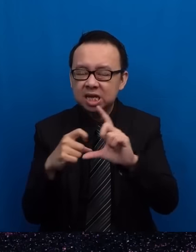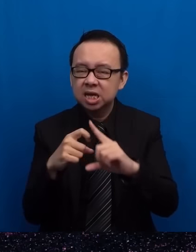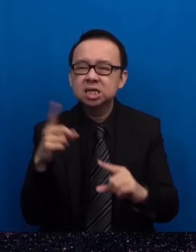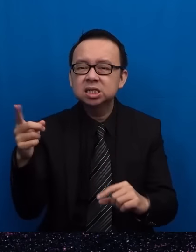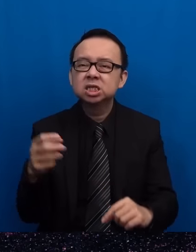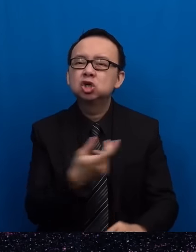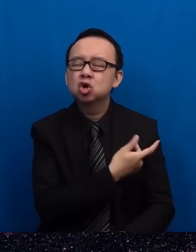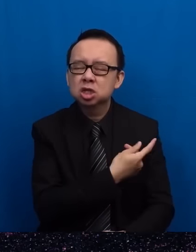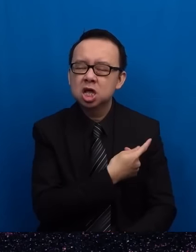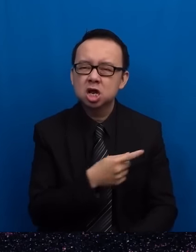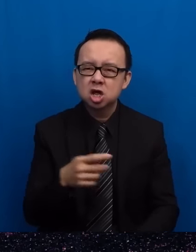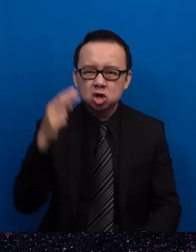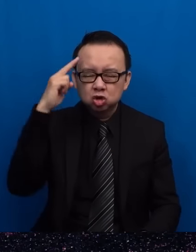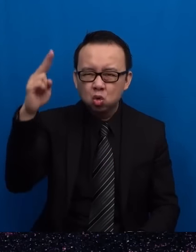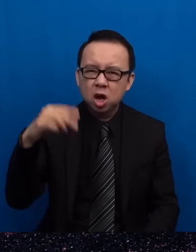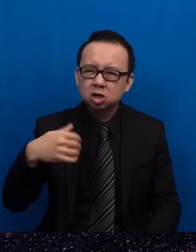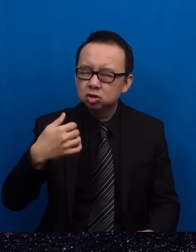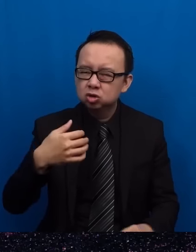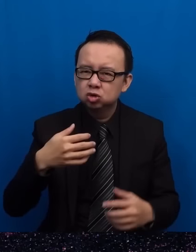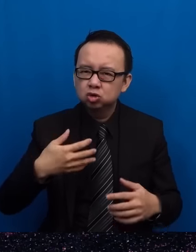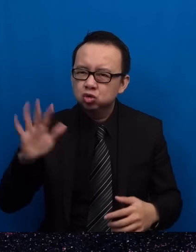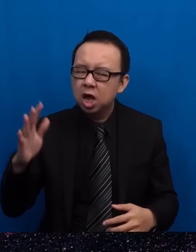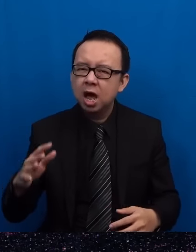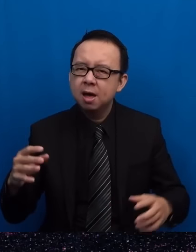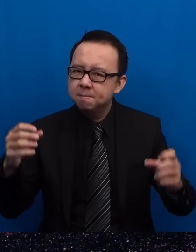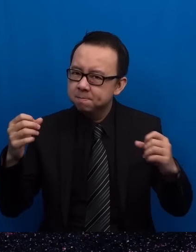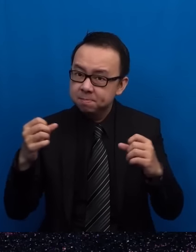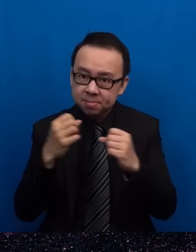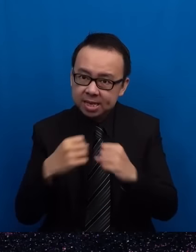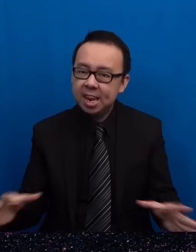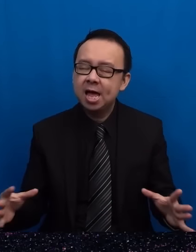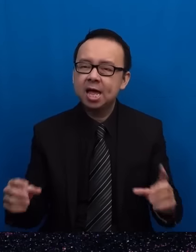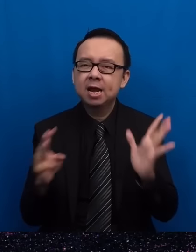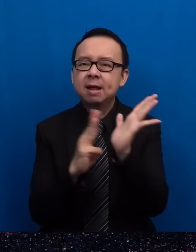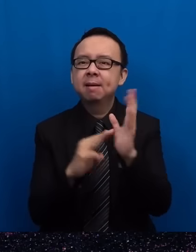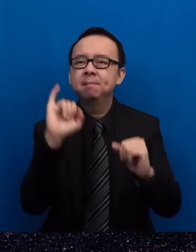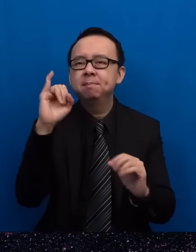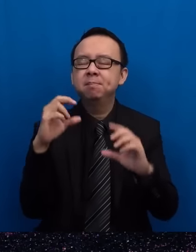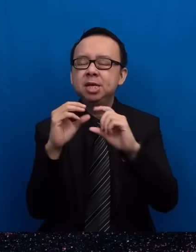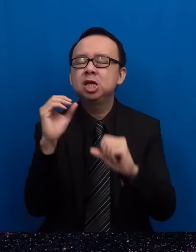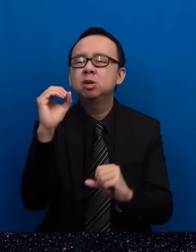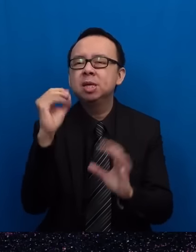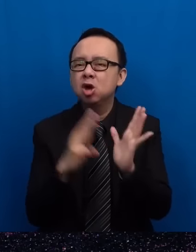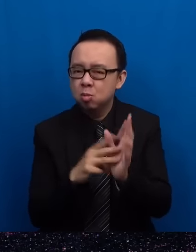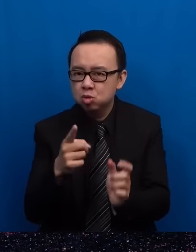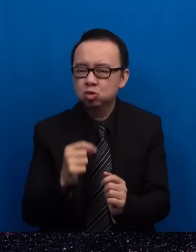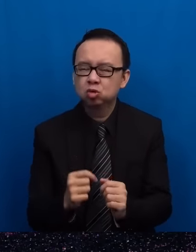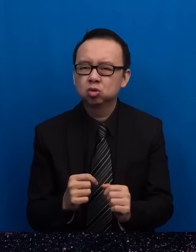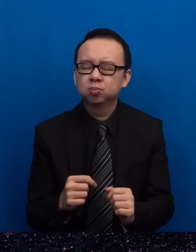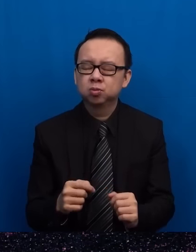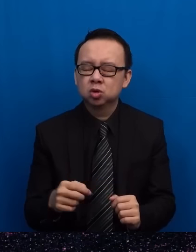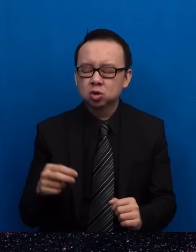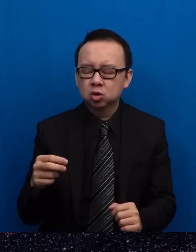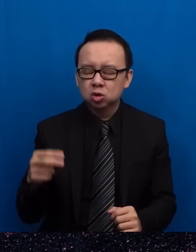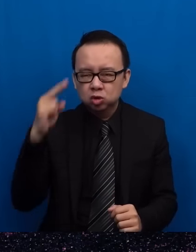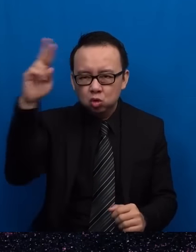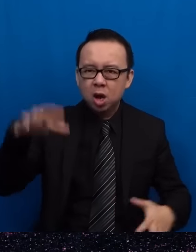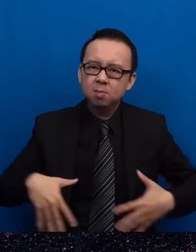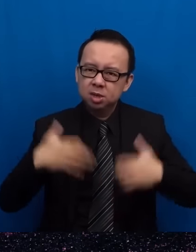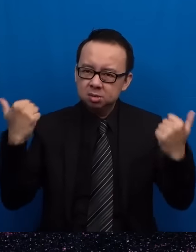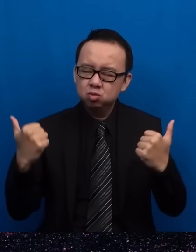sudah melenyapkannya dengan urapan. Detik saat ini juga perjamuan kudus ini mendatangkan kesembuhan. Receive healing in Jesus name. Dan